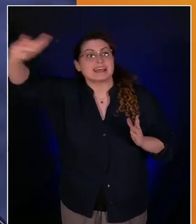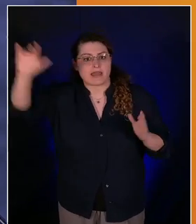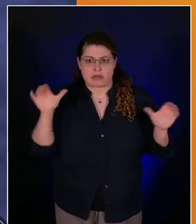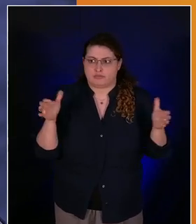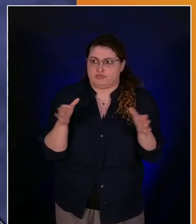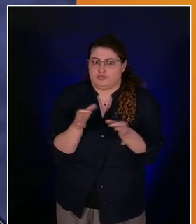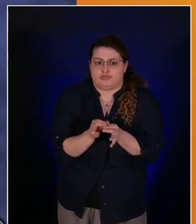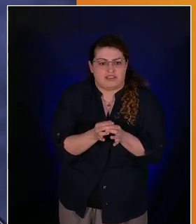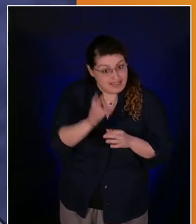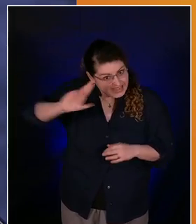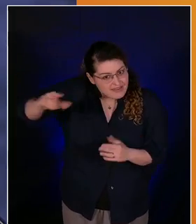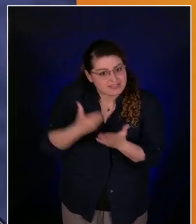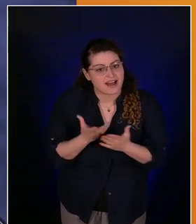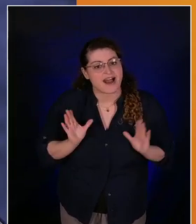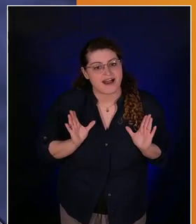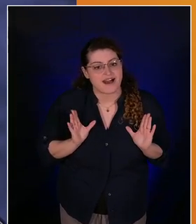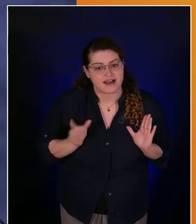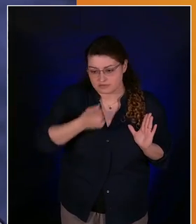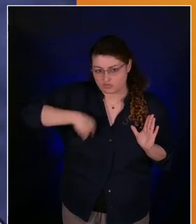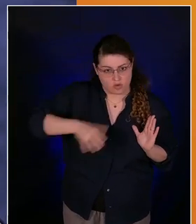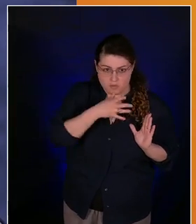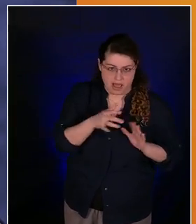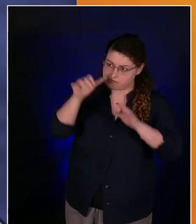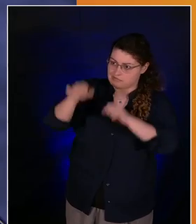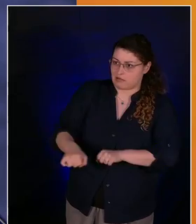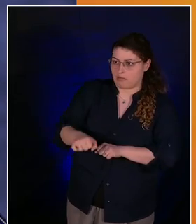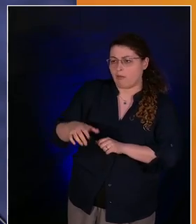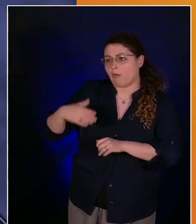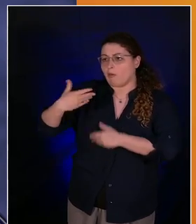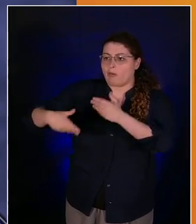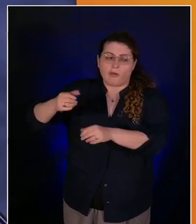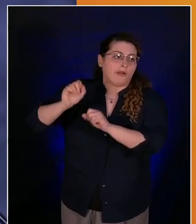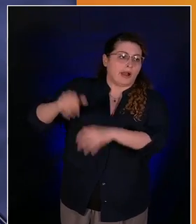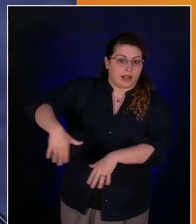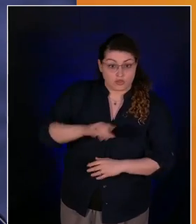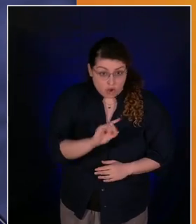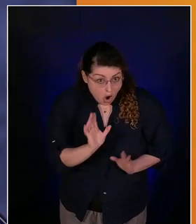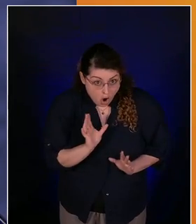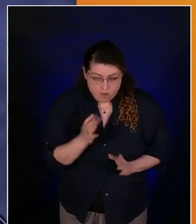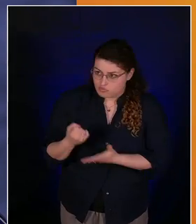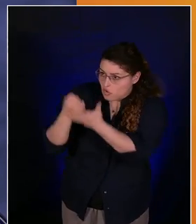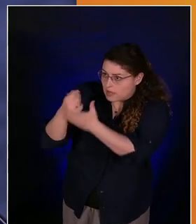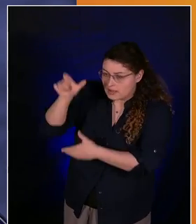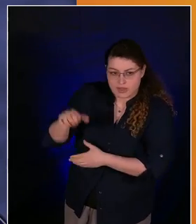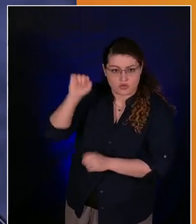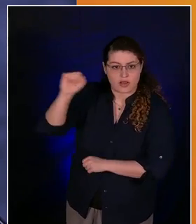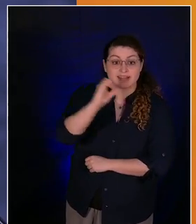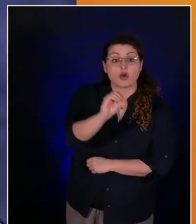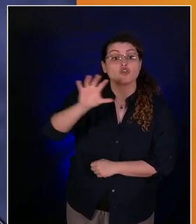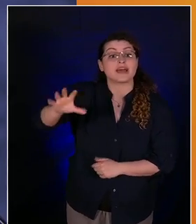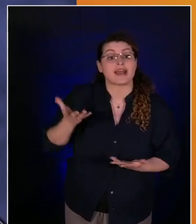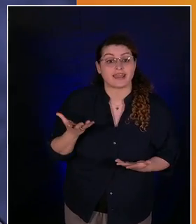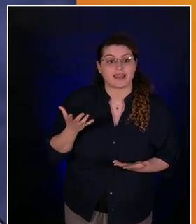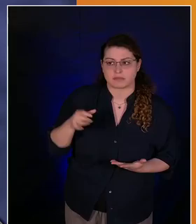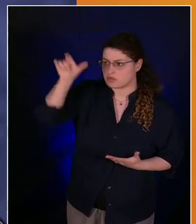rêve même s'il en rêve nous ne passerons pas à autre chose et pour soutenir nos camarades du05 car quand on touche